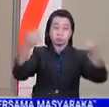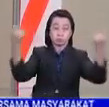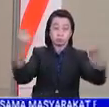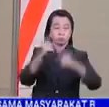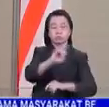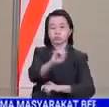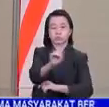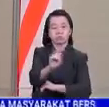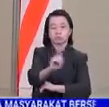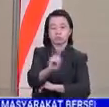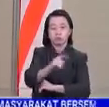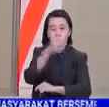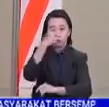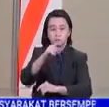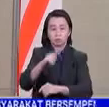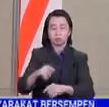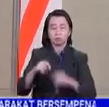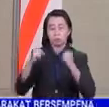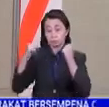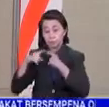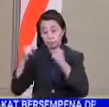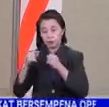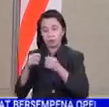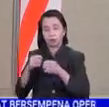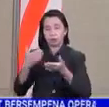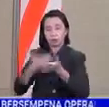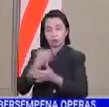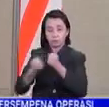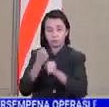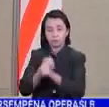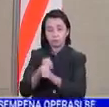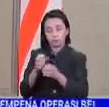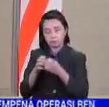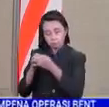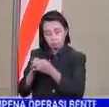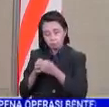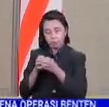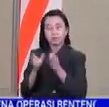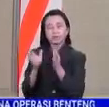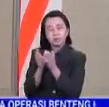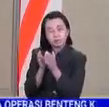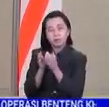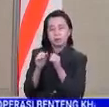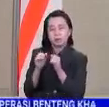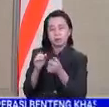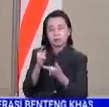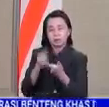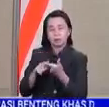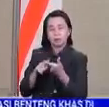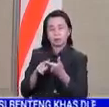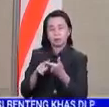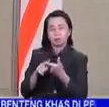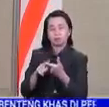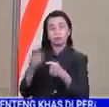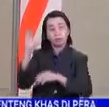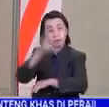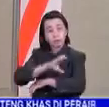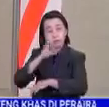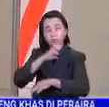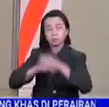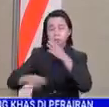gatherings, for private New Year's Eve gatherings, as well as for private